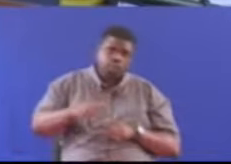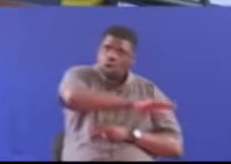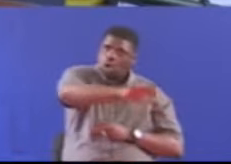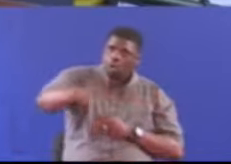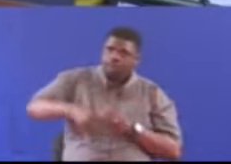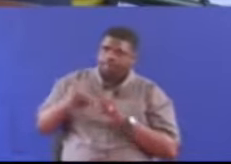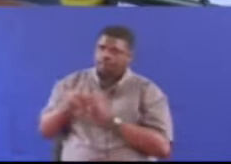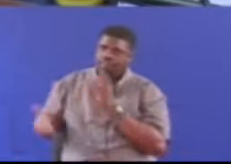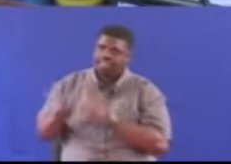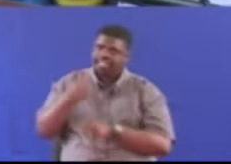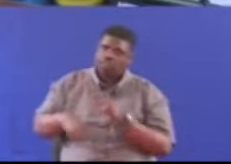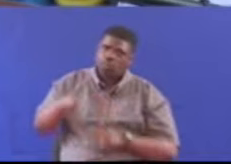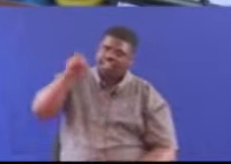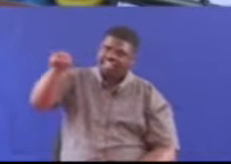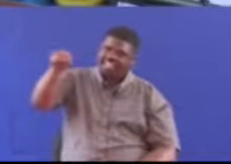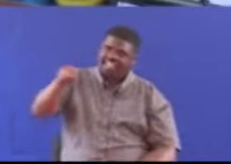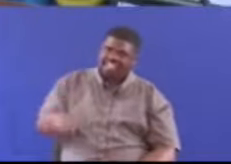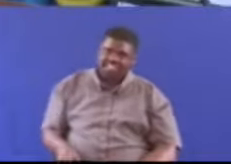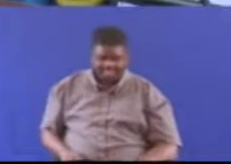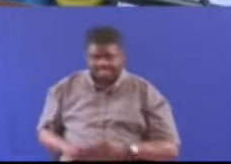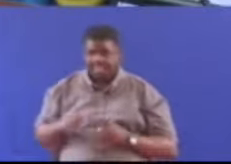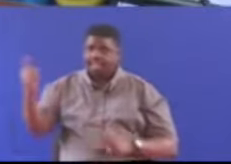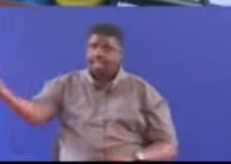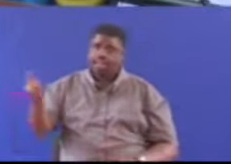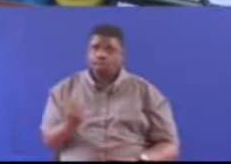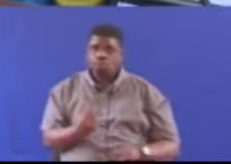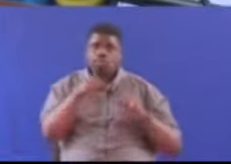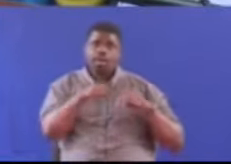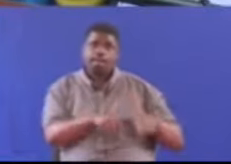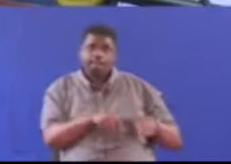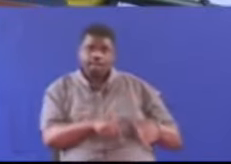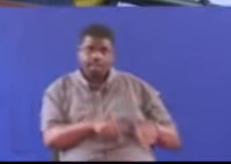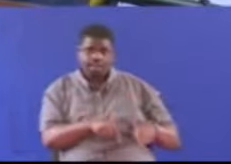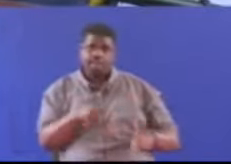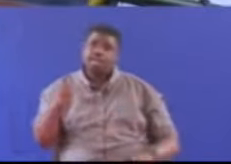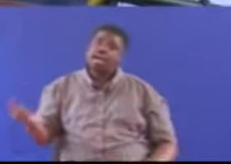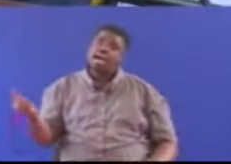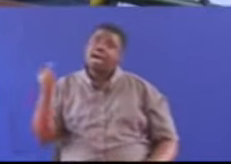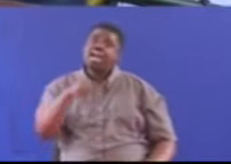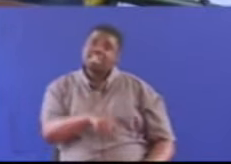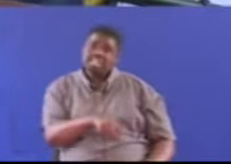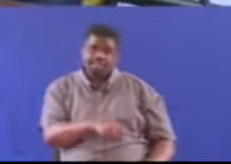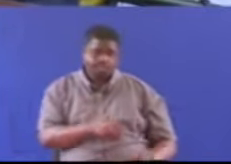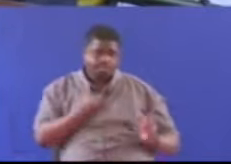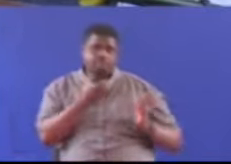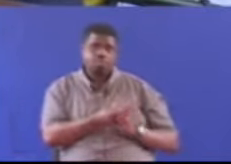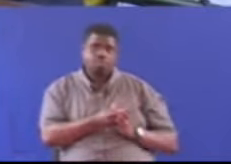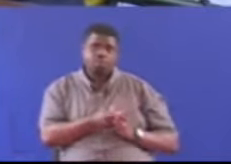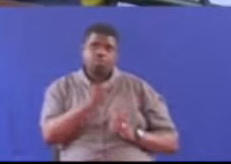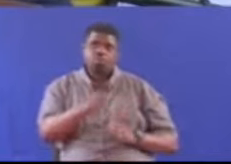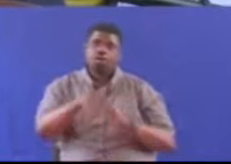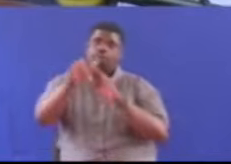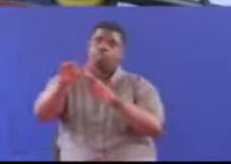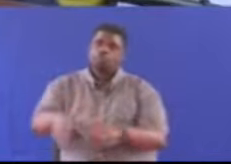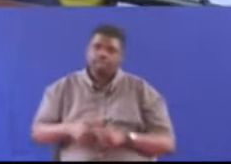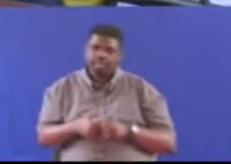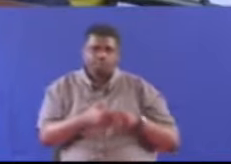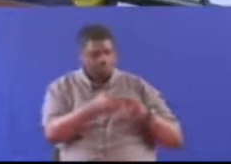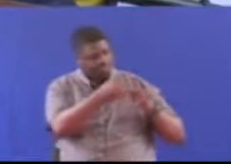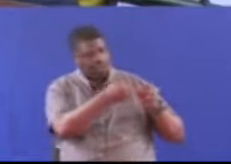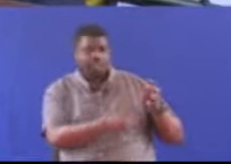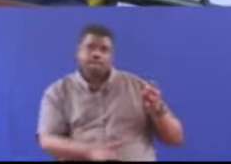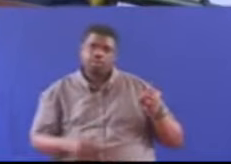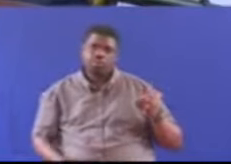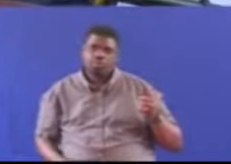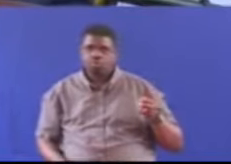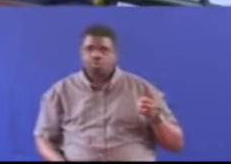yeye. Lakini anapokuja hapa aje pamoja na wabunge wafuatao, na